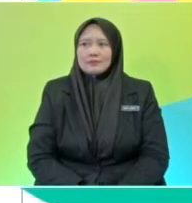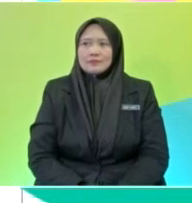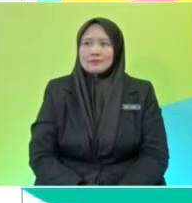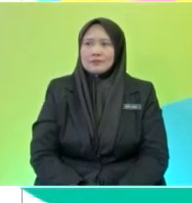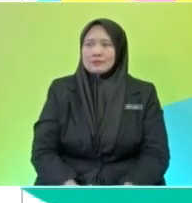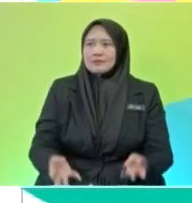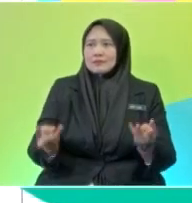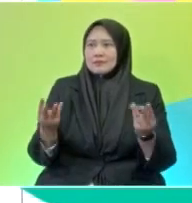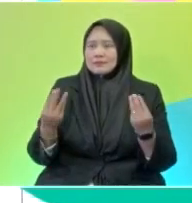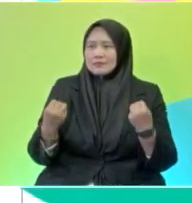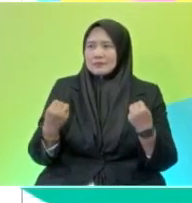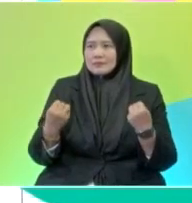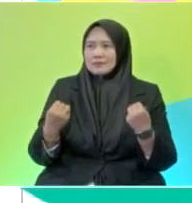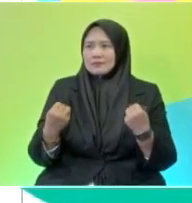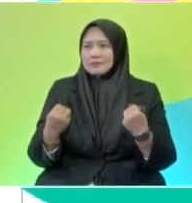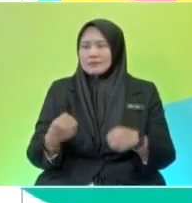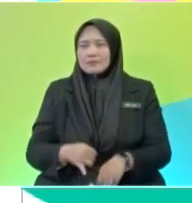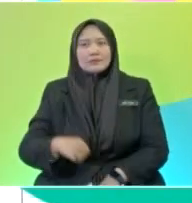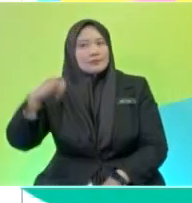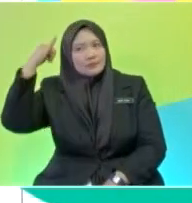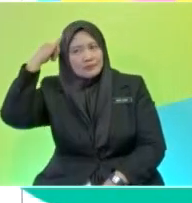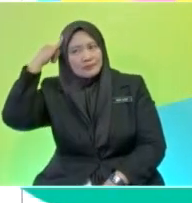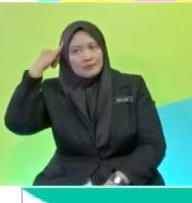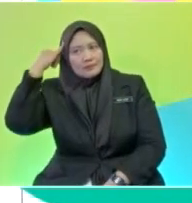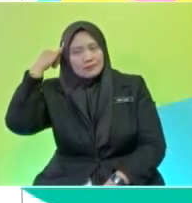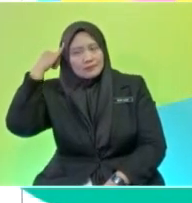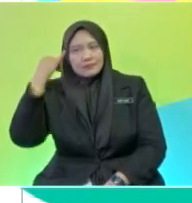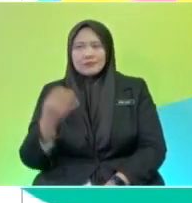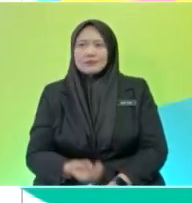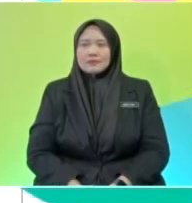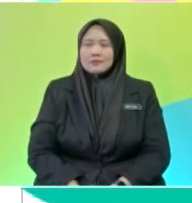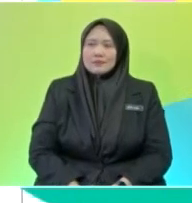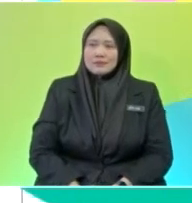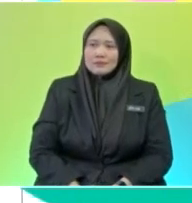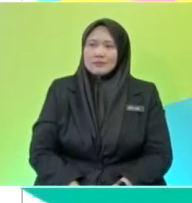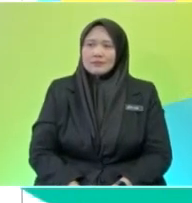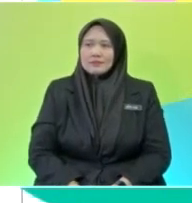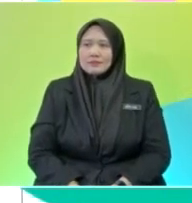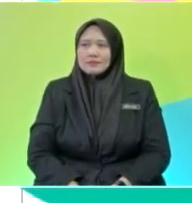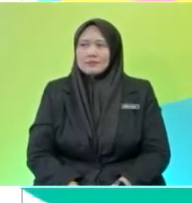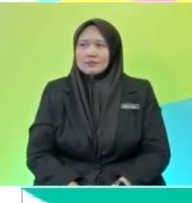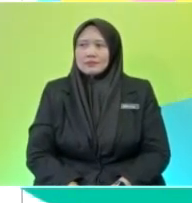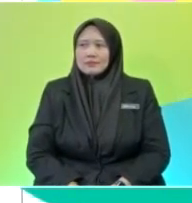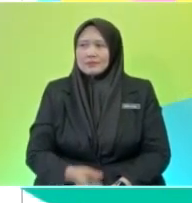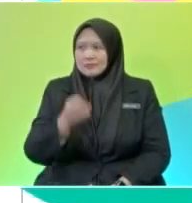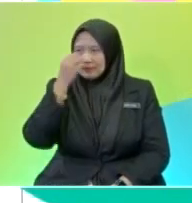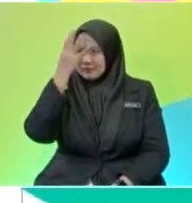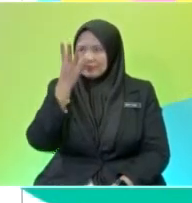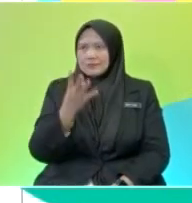kita yang pertama ada izin tolong eh itu betul